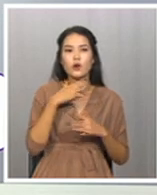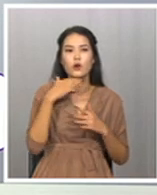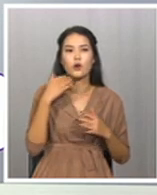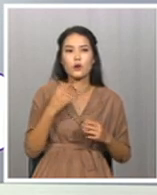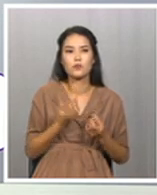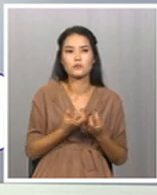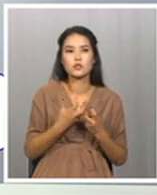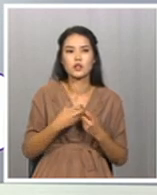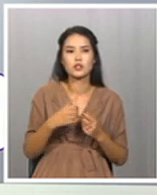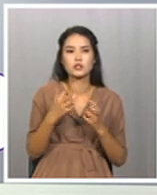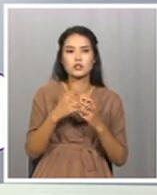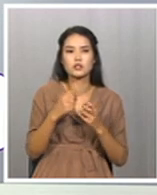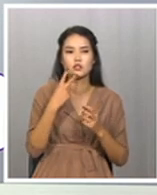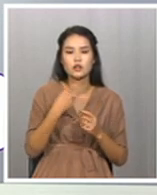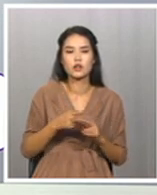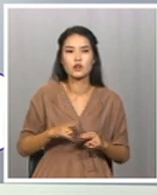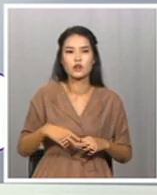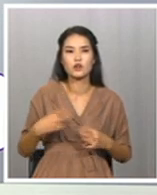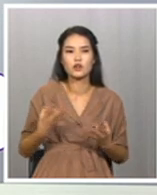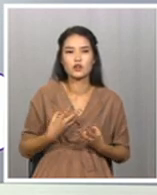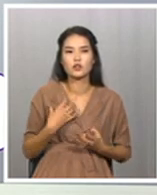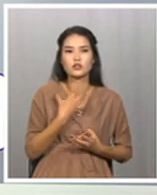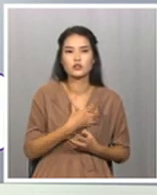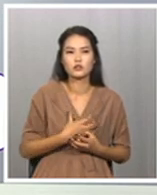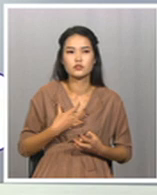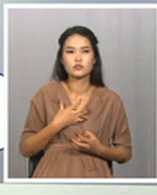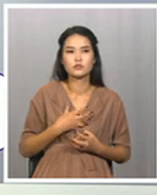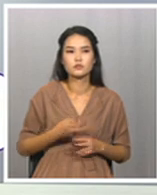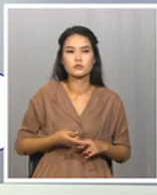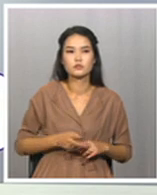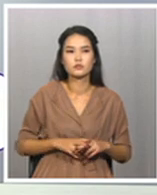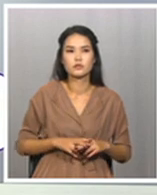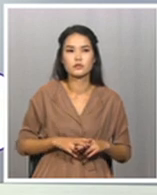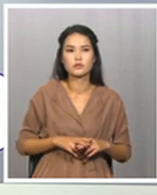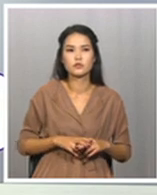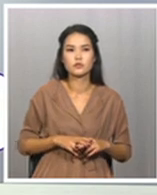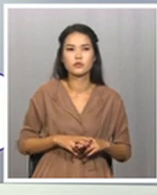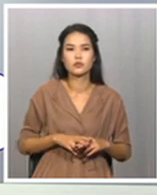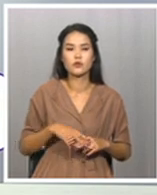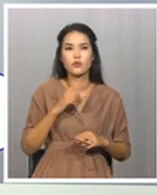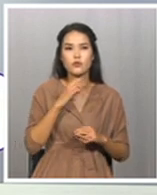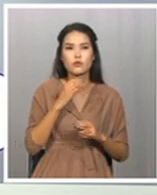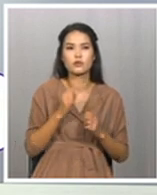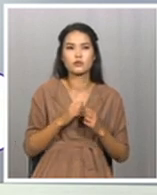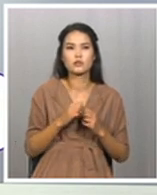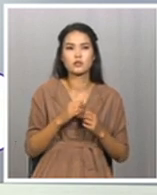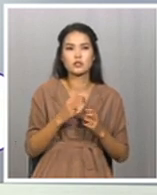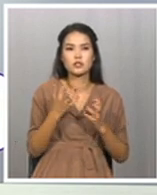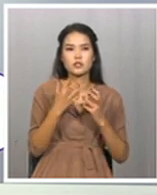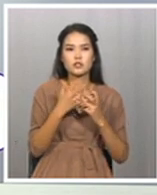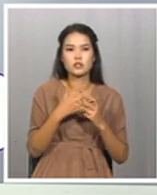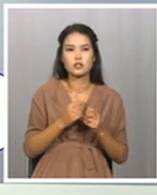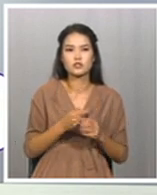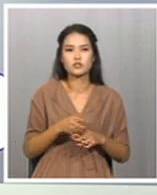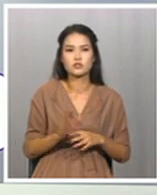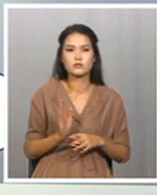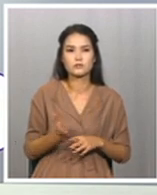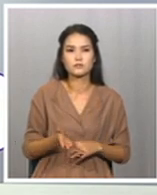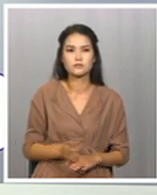барлығы, осы көрсеткіштердің барлығы ескеріле отырып, яғни қорытынды сандық нәтиже шығарылады.